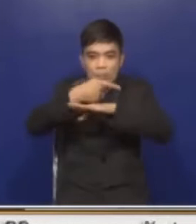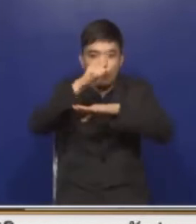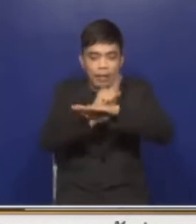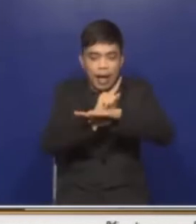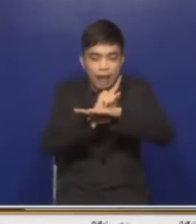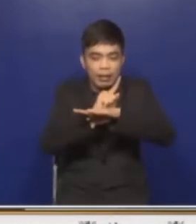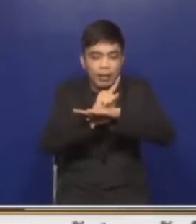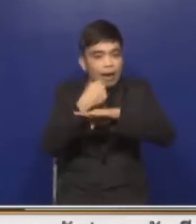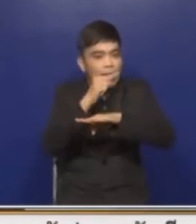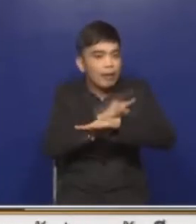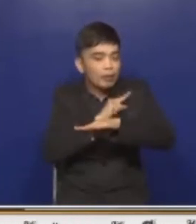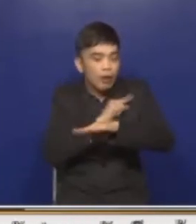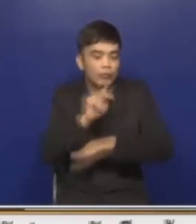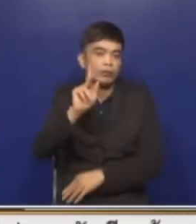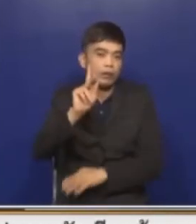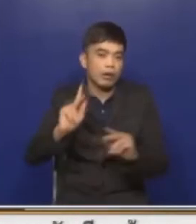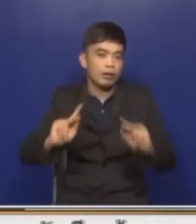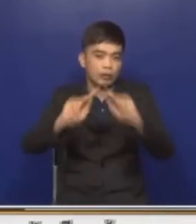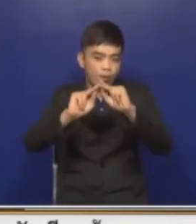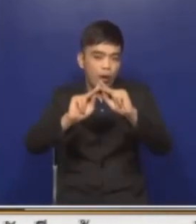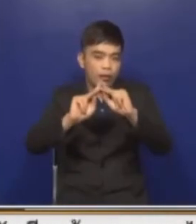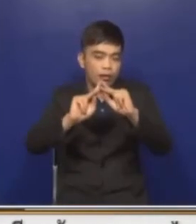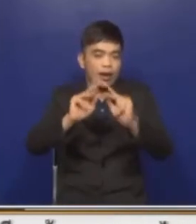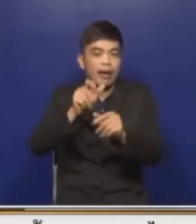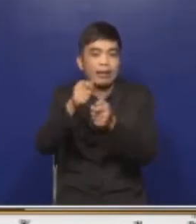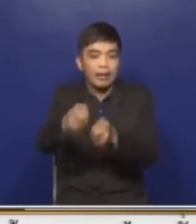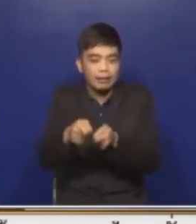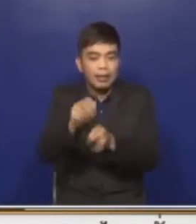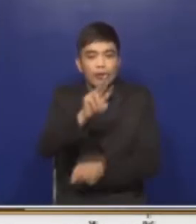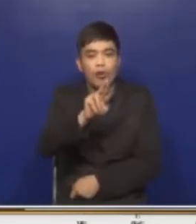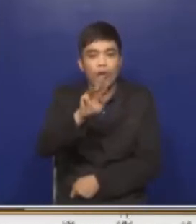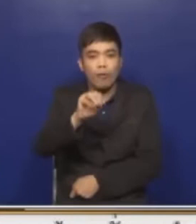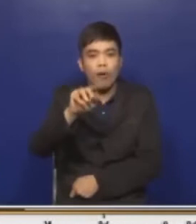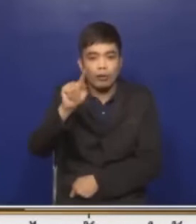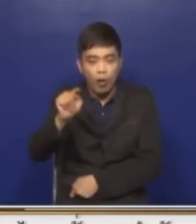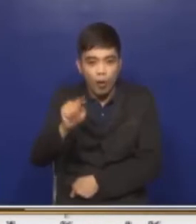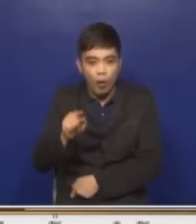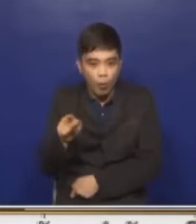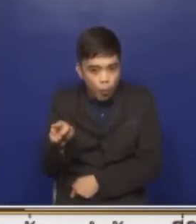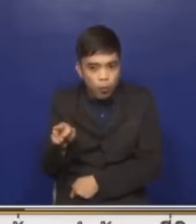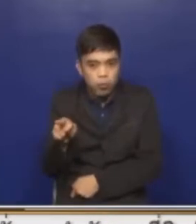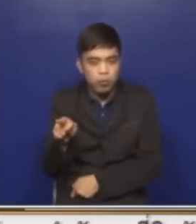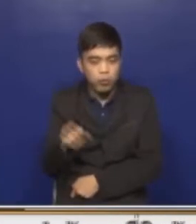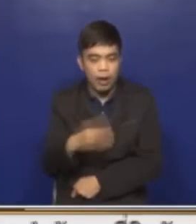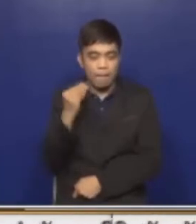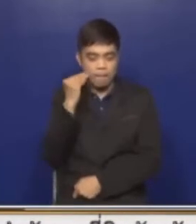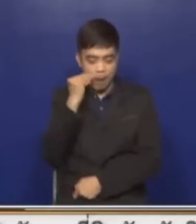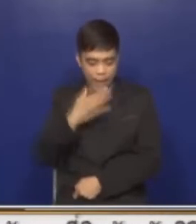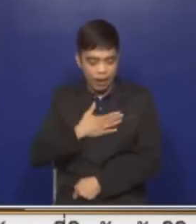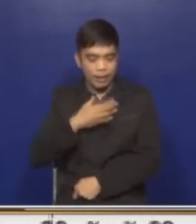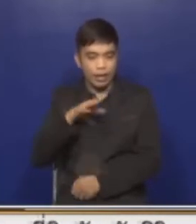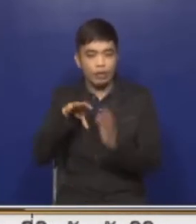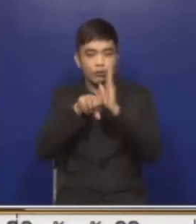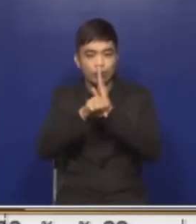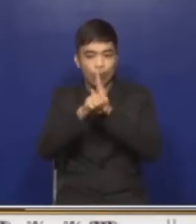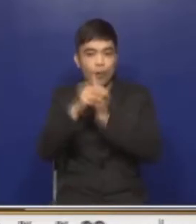กระทรวงเกษตรซึ่งเป็นไทบ้านที่อยู่กับพื้นที่สกลนครมาผมกับพูดมาตลอด